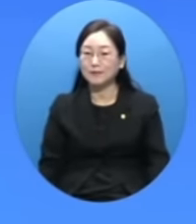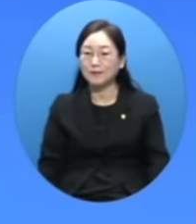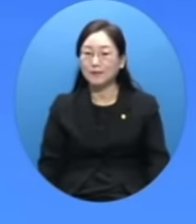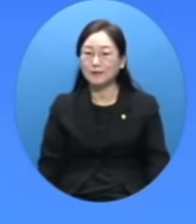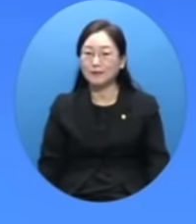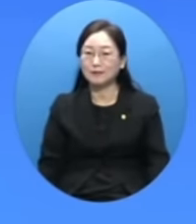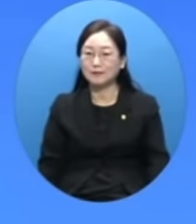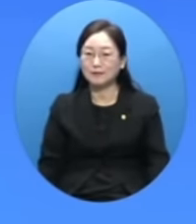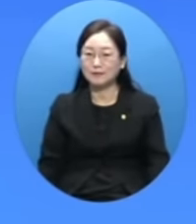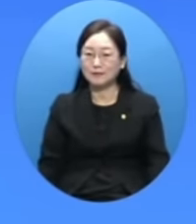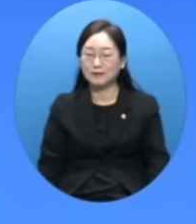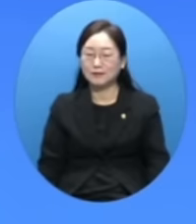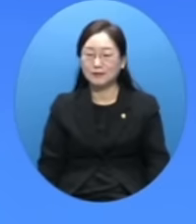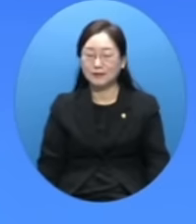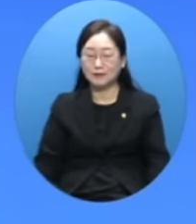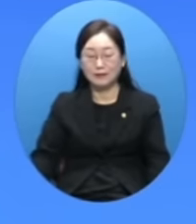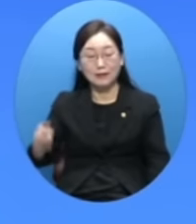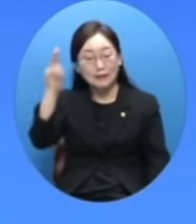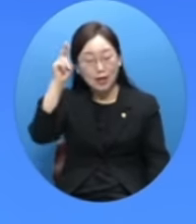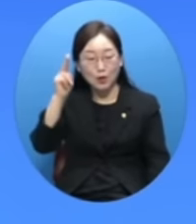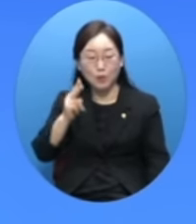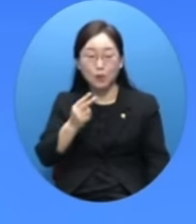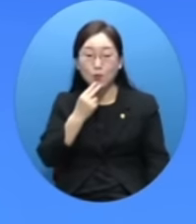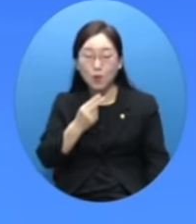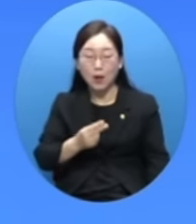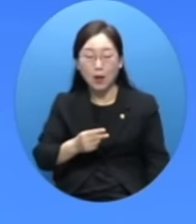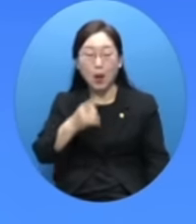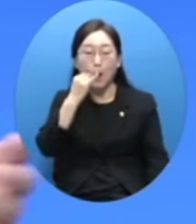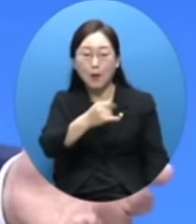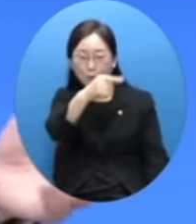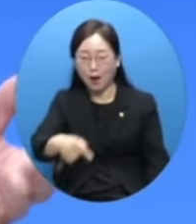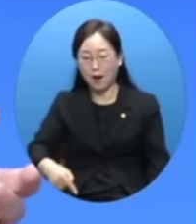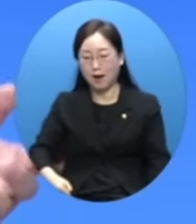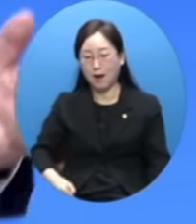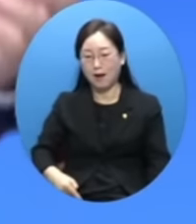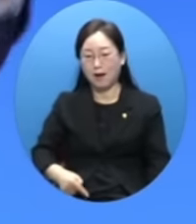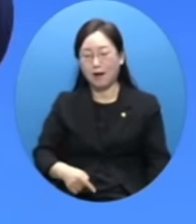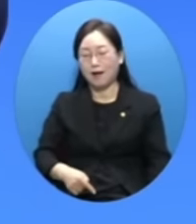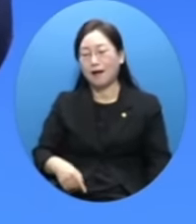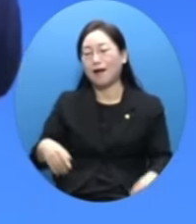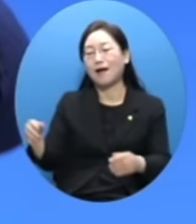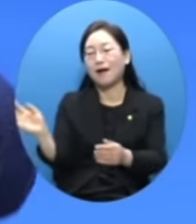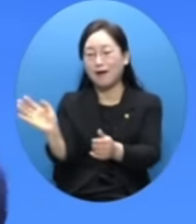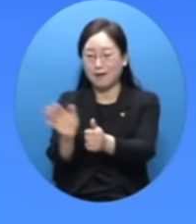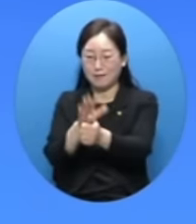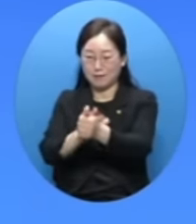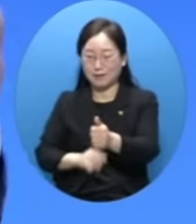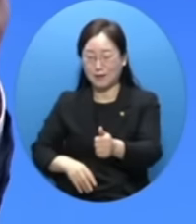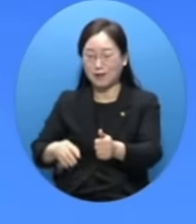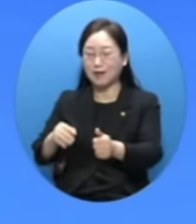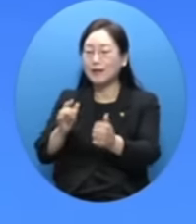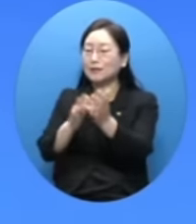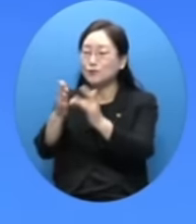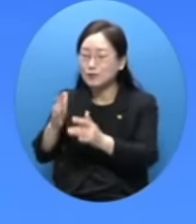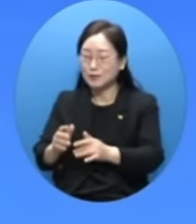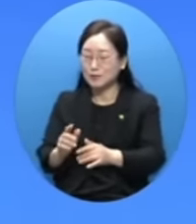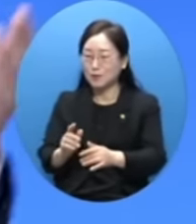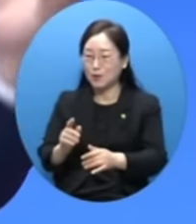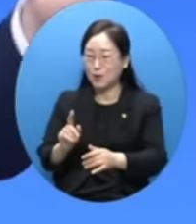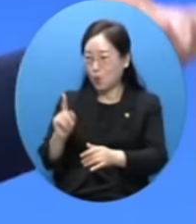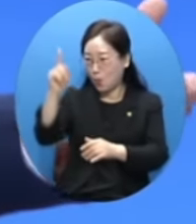그래서 야고보 요한의 어머니는 와서 치마 빠름을 일으켜서 예루살렘에 들어가셔서